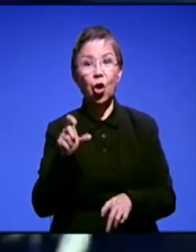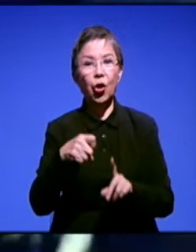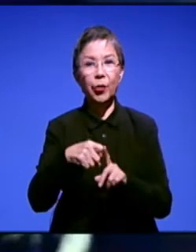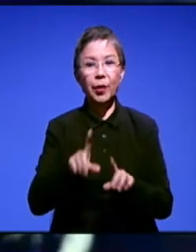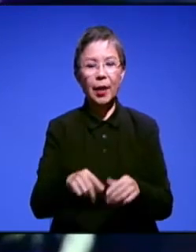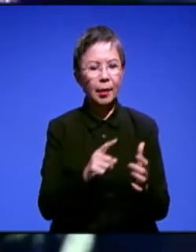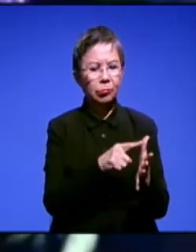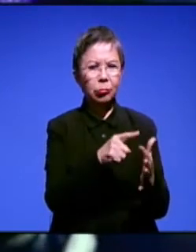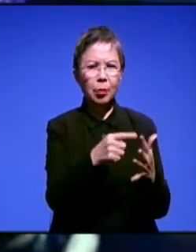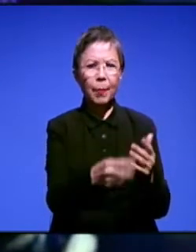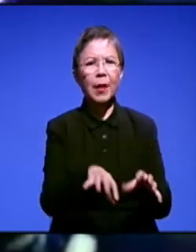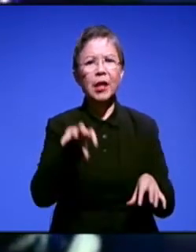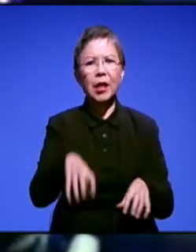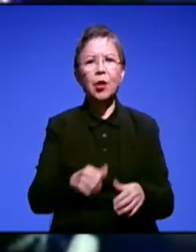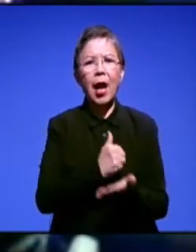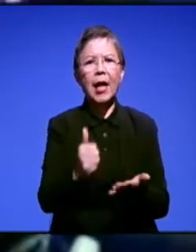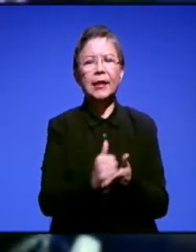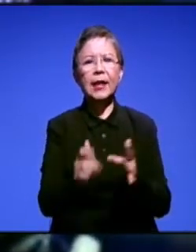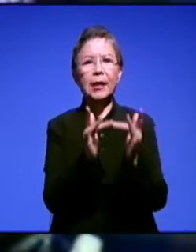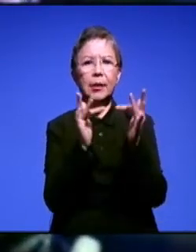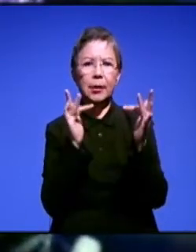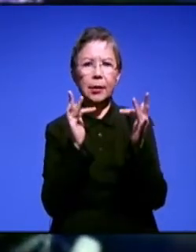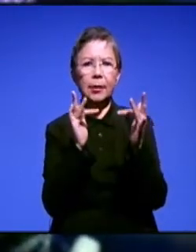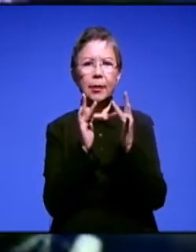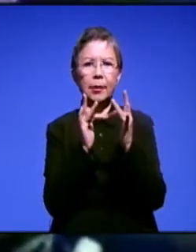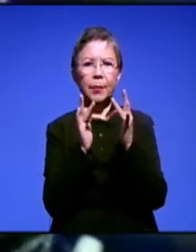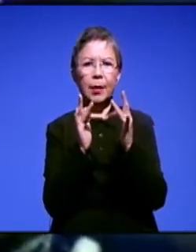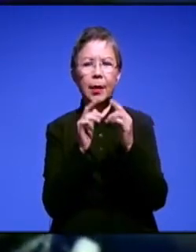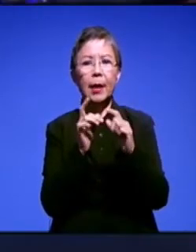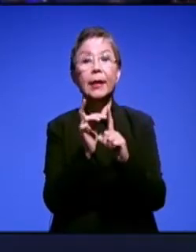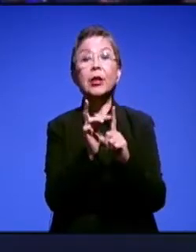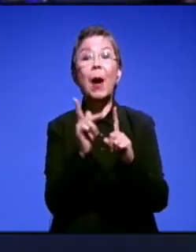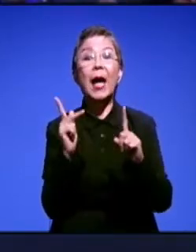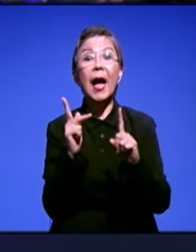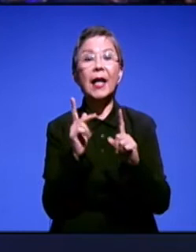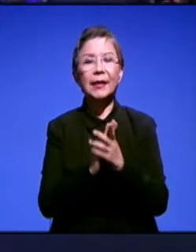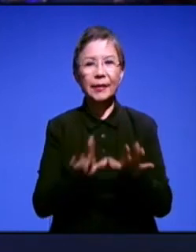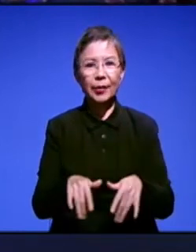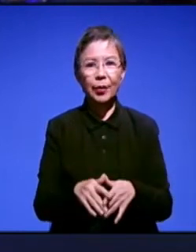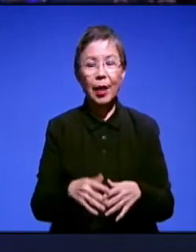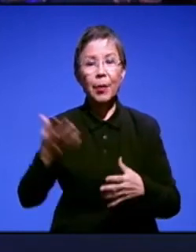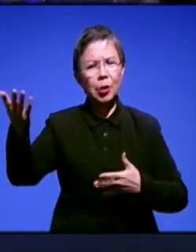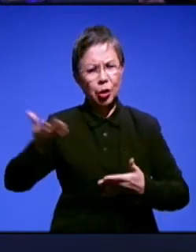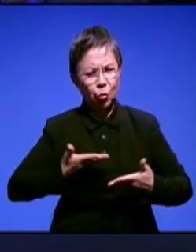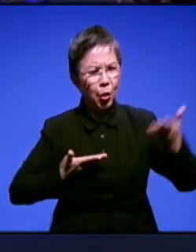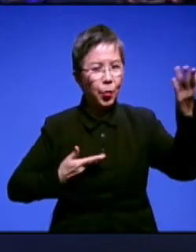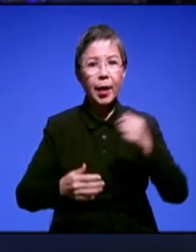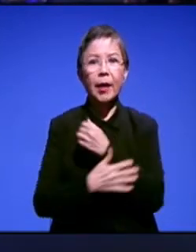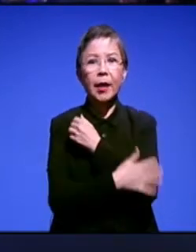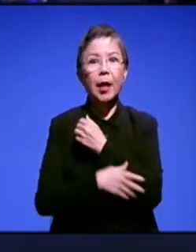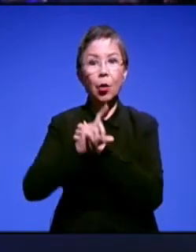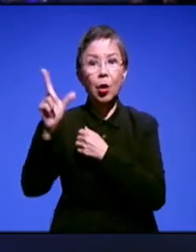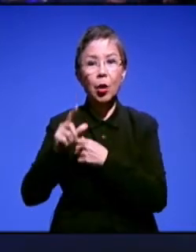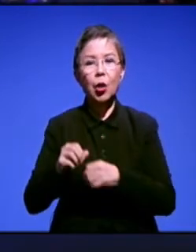satu dari beberapa sanggar tari tradisional di Semarang yang eksis pada kesenian tradisional dan rutin mendapat undangan dari sejumlah negara luar